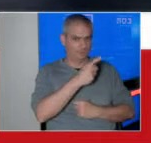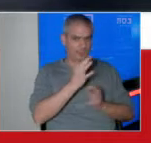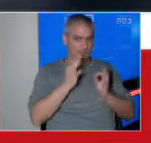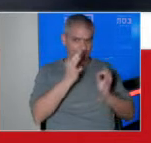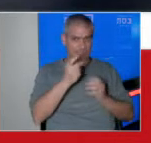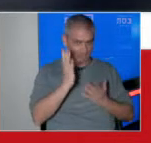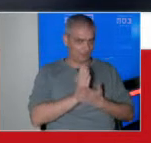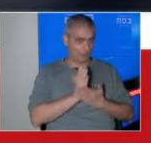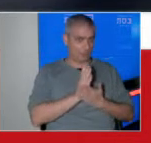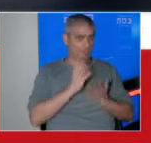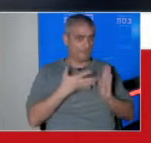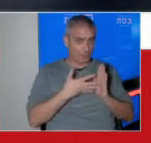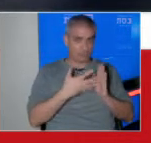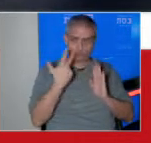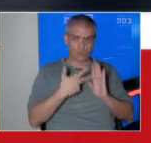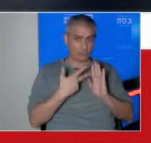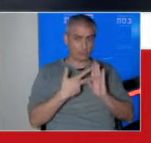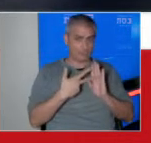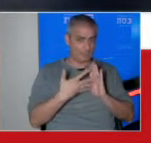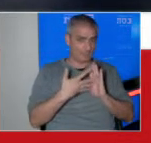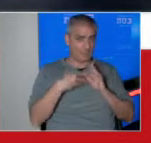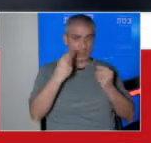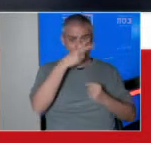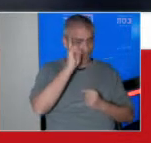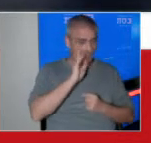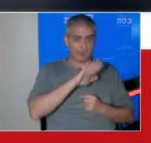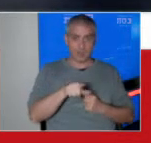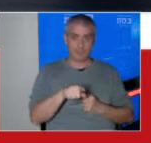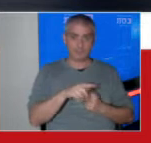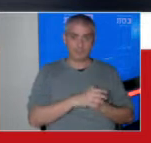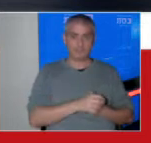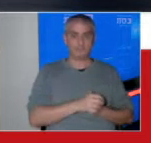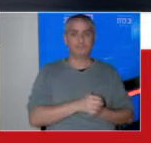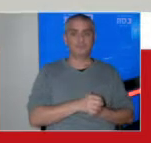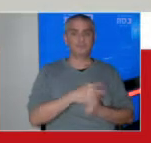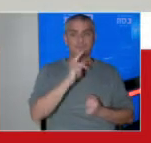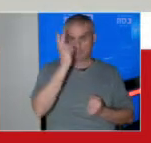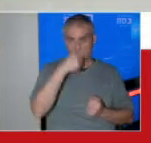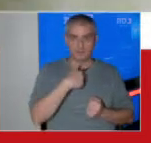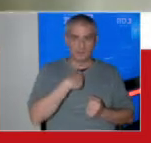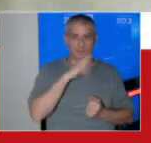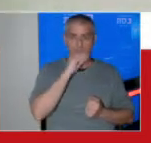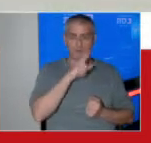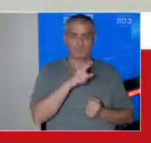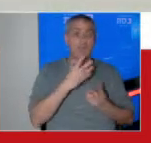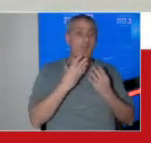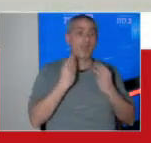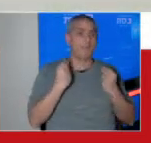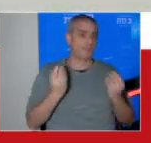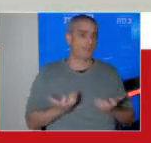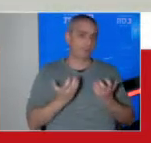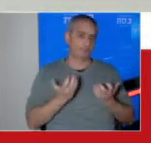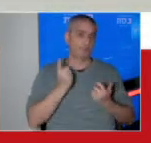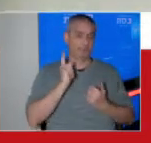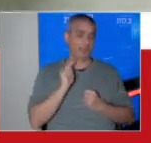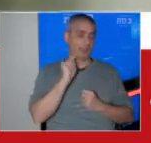תהיו ערוכים עם הבדיקות, השלוש בדיקות האלה שצריכים להביא להורים, לילדים? אתה צריך להבין שאנחנו מדברים על הרבה מאוד משאבים